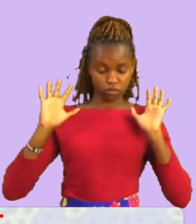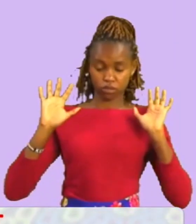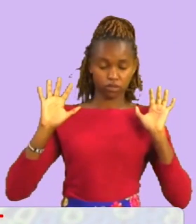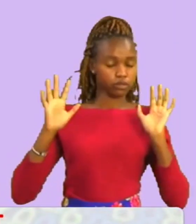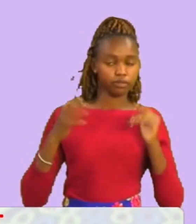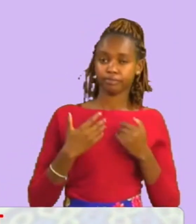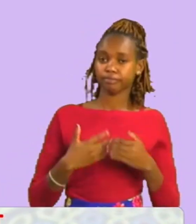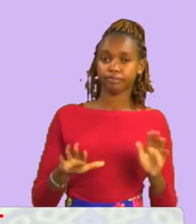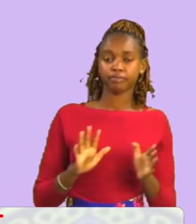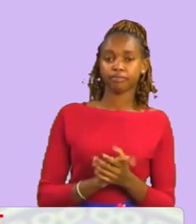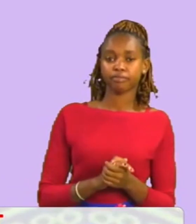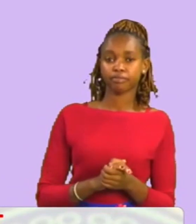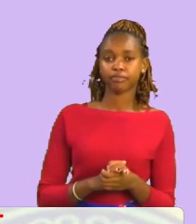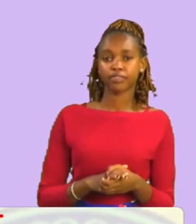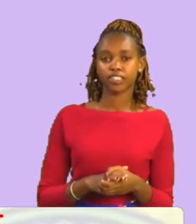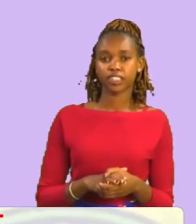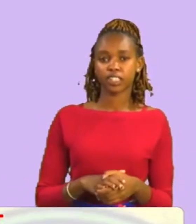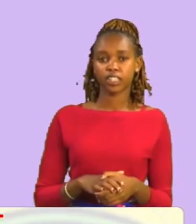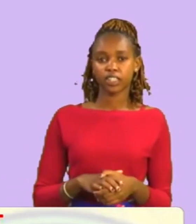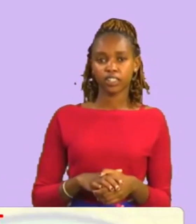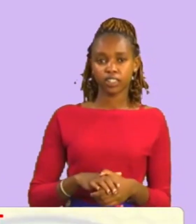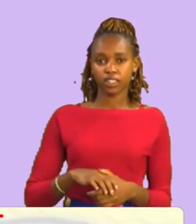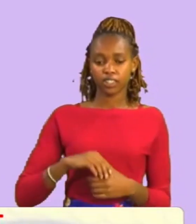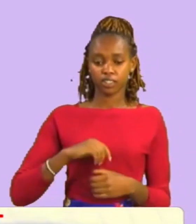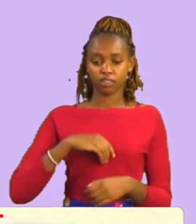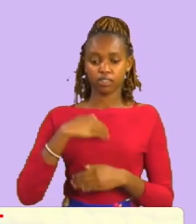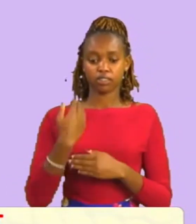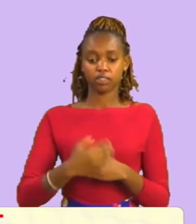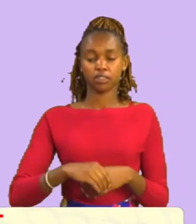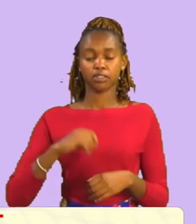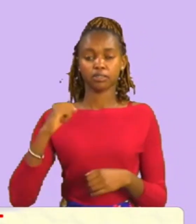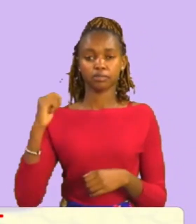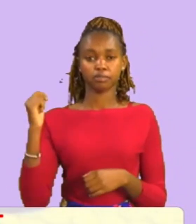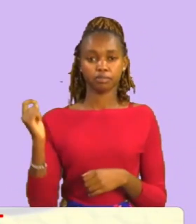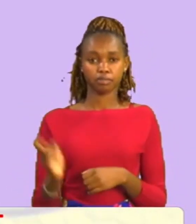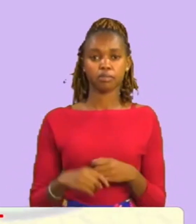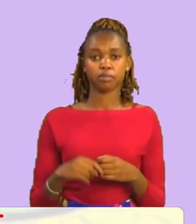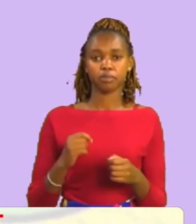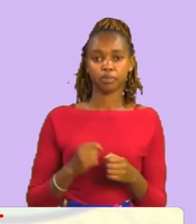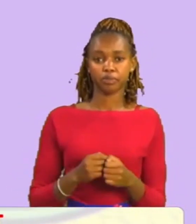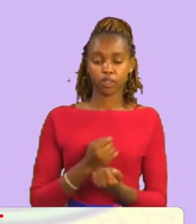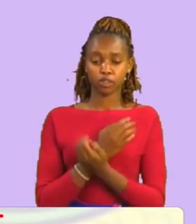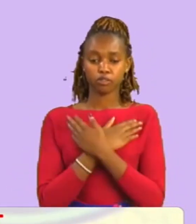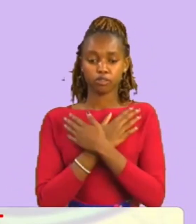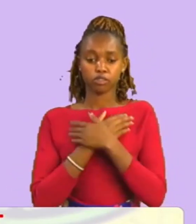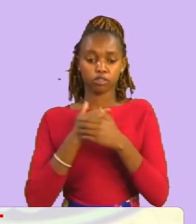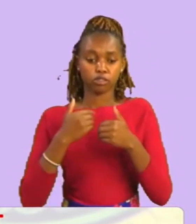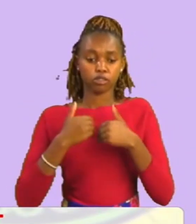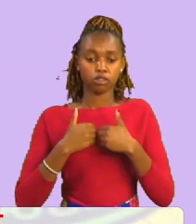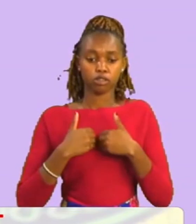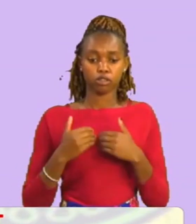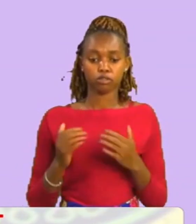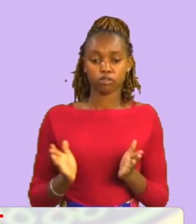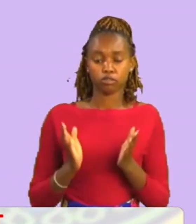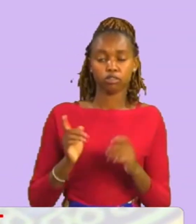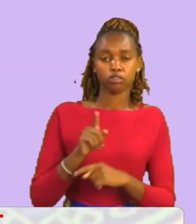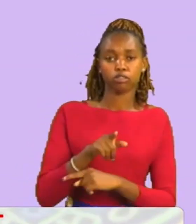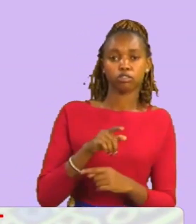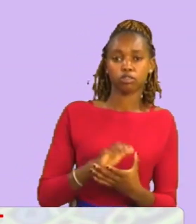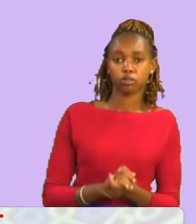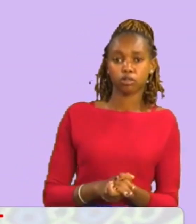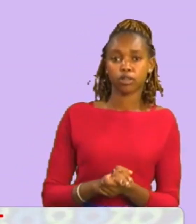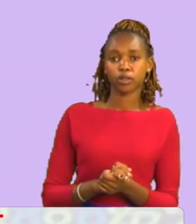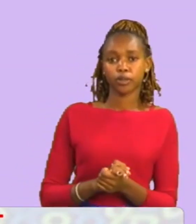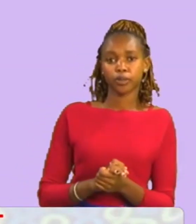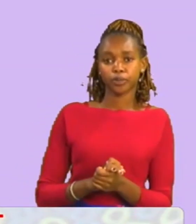Unaona? Aya. Ukifika hiyo month nyingine kuna best wamekushikilia mpaka kitu 2 months hivi. Hiyo sasa ni bag mpya kuna.